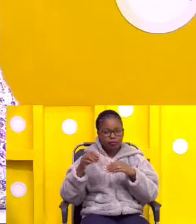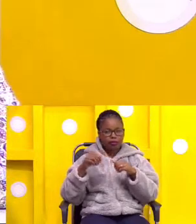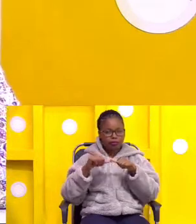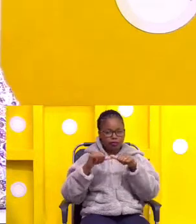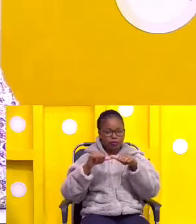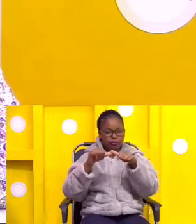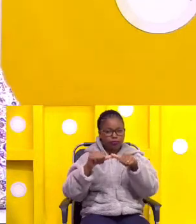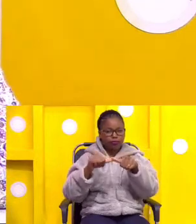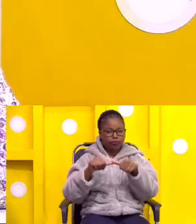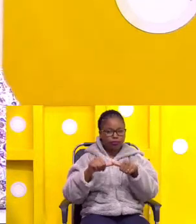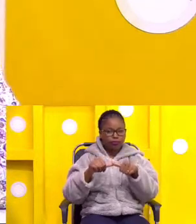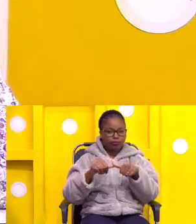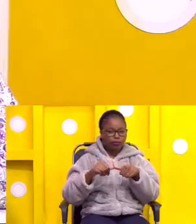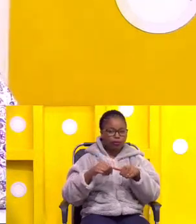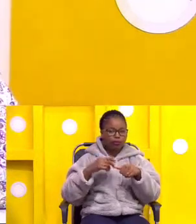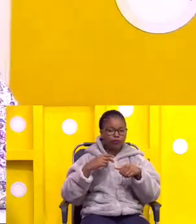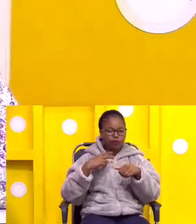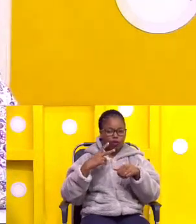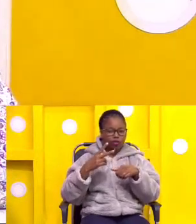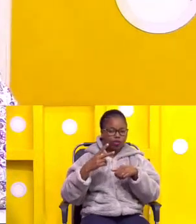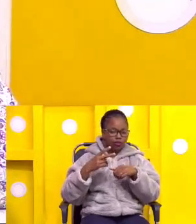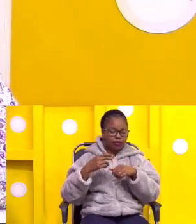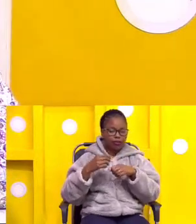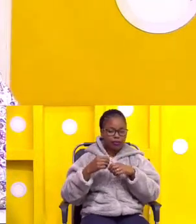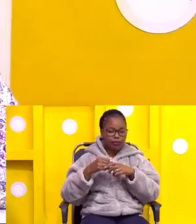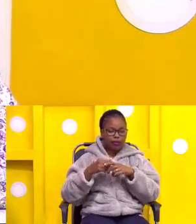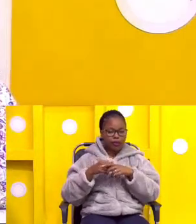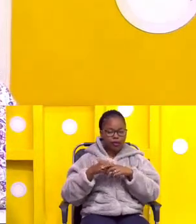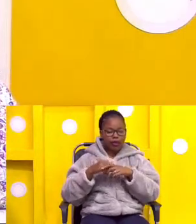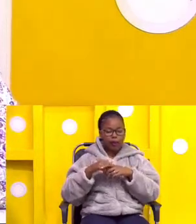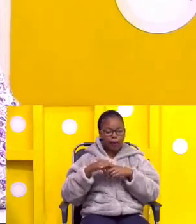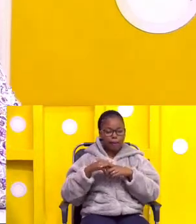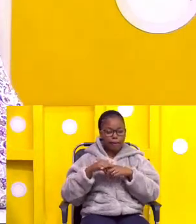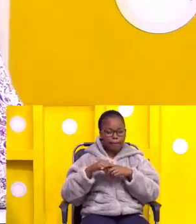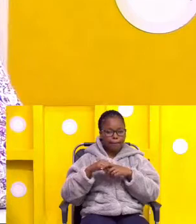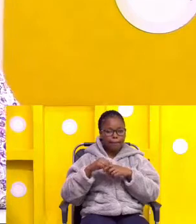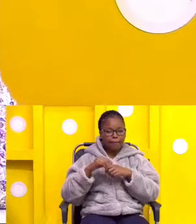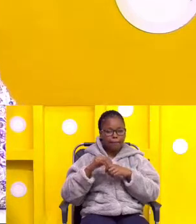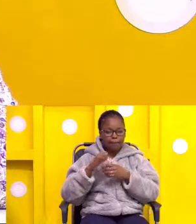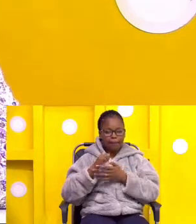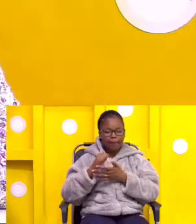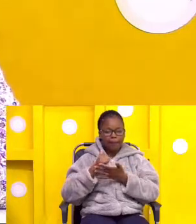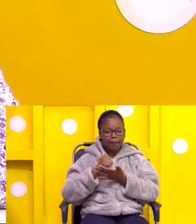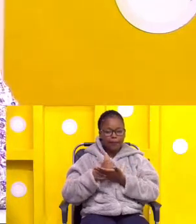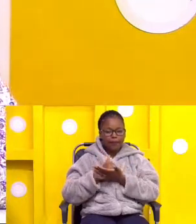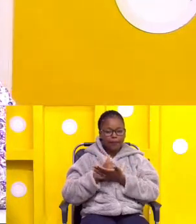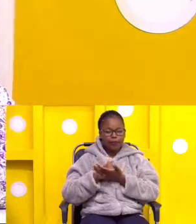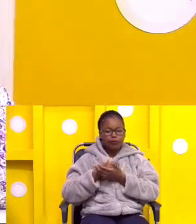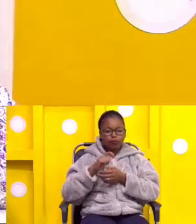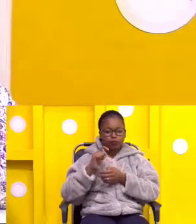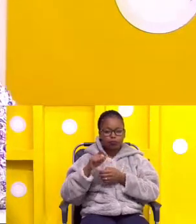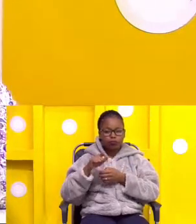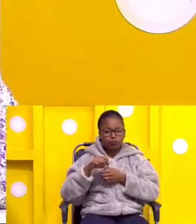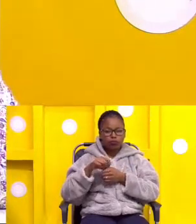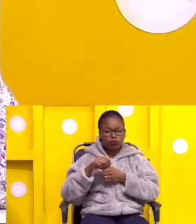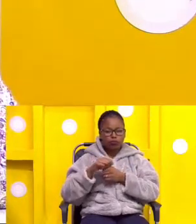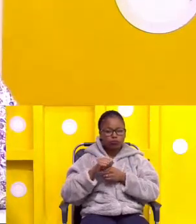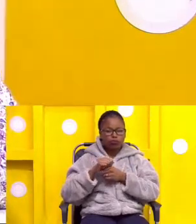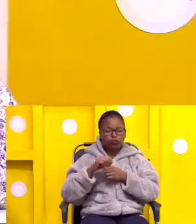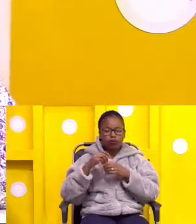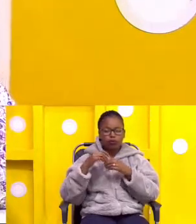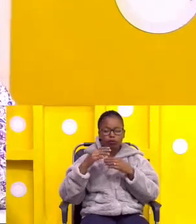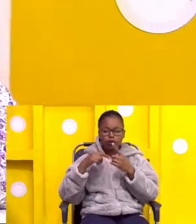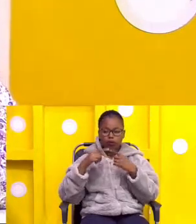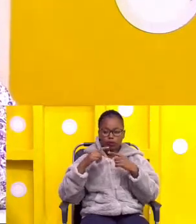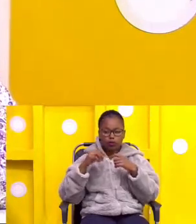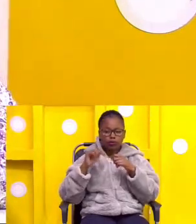na riu we hindi ugakorwo ugitutaurira na kanua ngai aroke gocwo magoka ni tumetereire muno umere